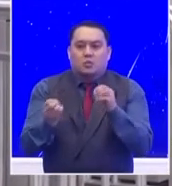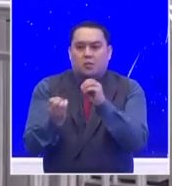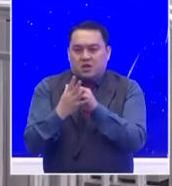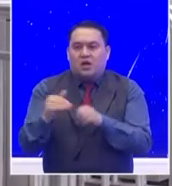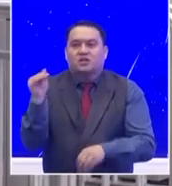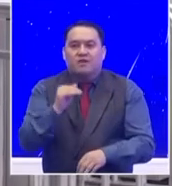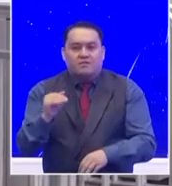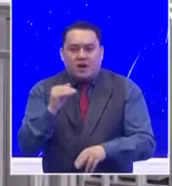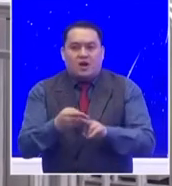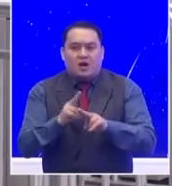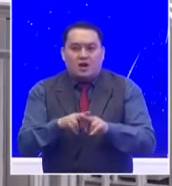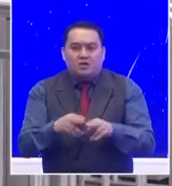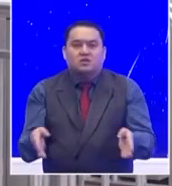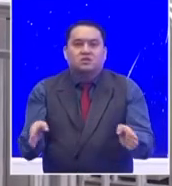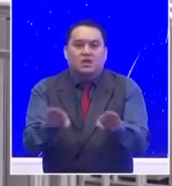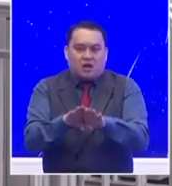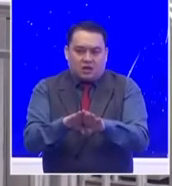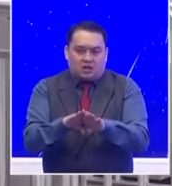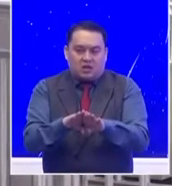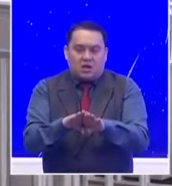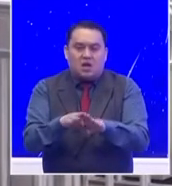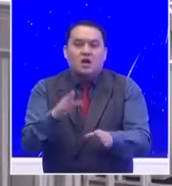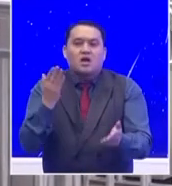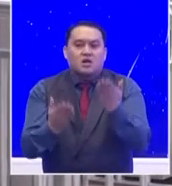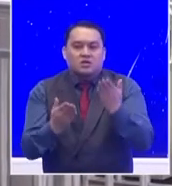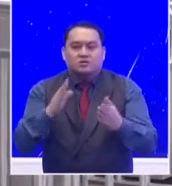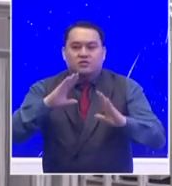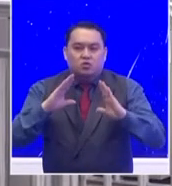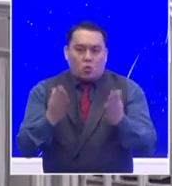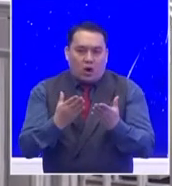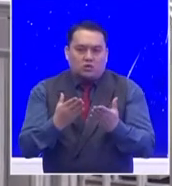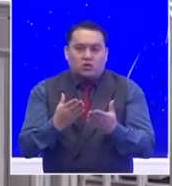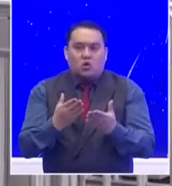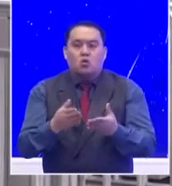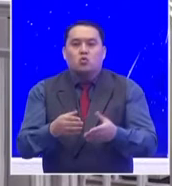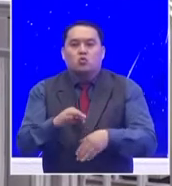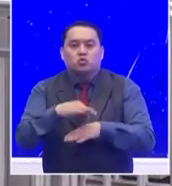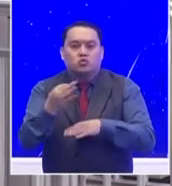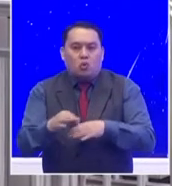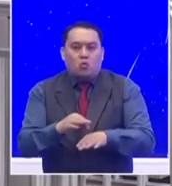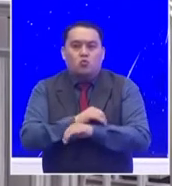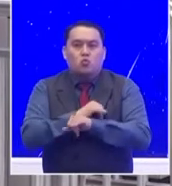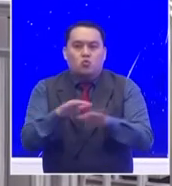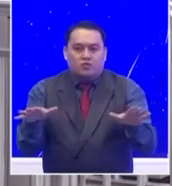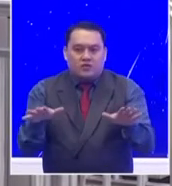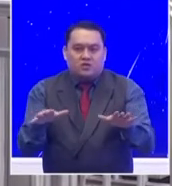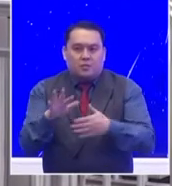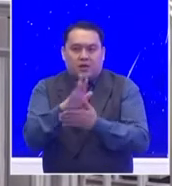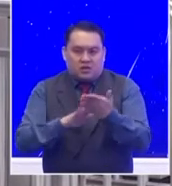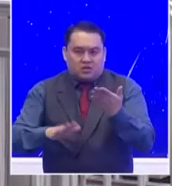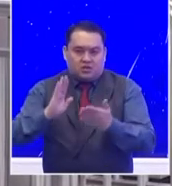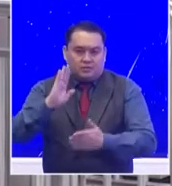15 февраля МЦПС закрыт. Однако, если ситуация с коронавирусом усугубится, возможно, закрытие